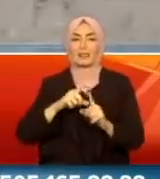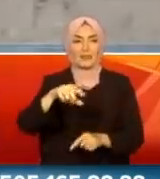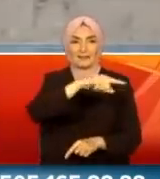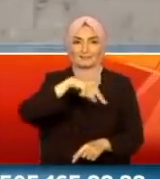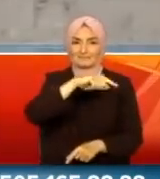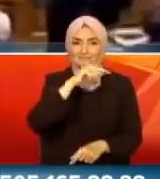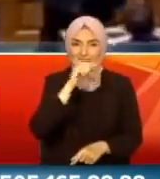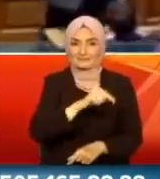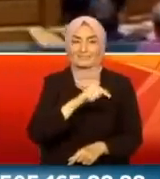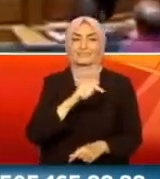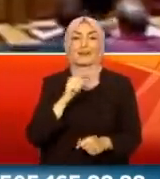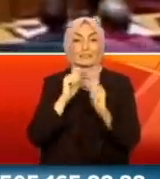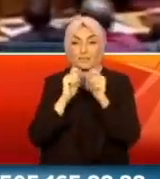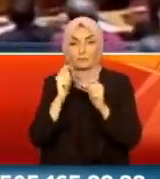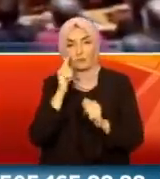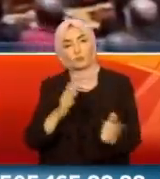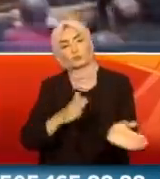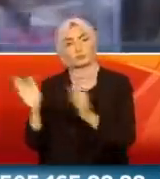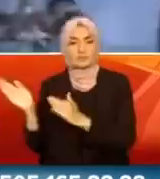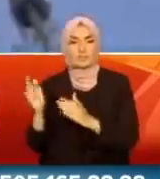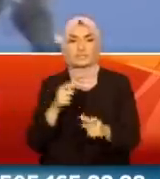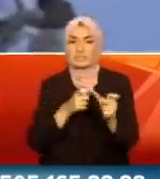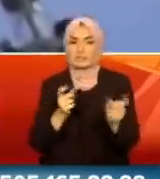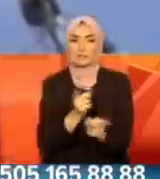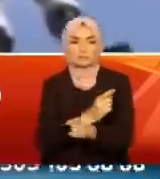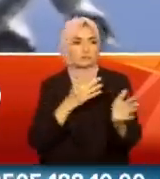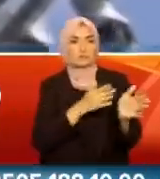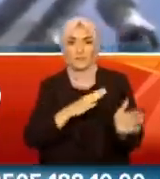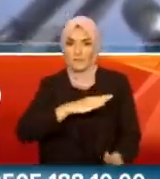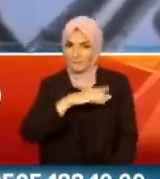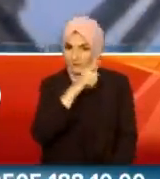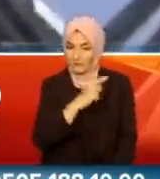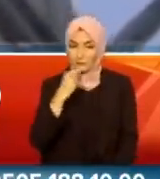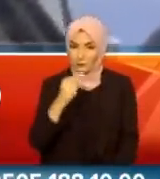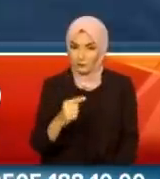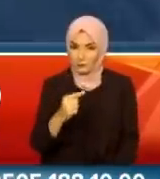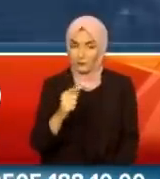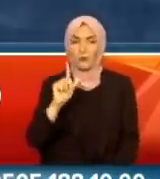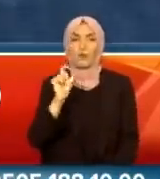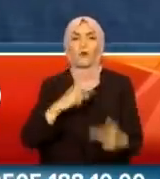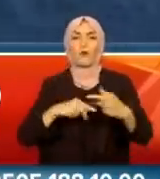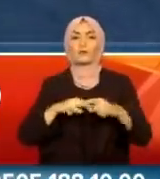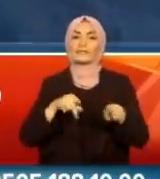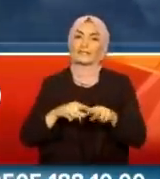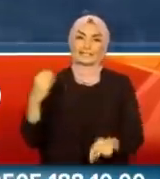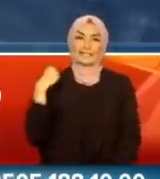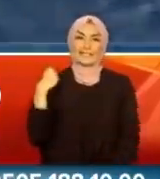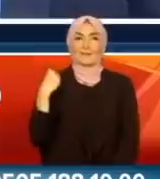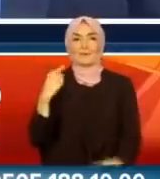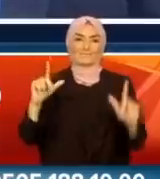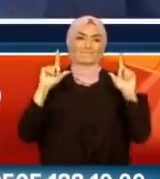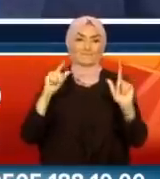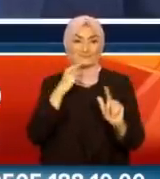beri biliniyor. Diplomatik kaynaklar Atina'nın Lozan'ı güncelleme bahanesiyle bu ihlalleri meşrulaştırmaya çalıştığını